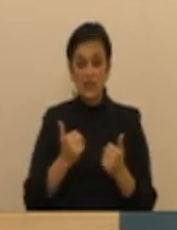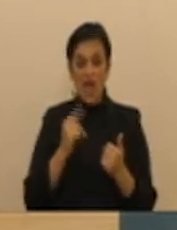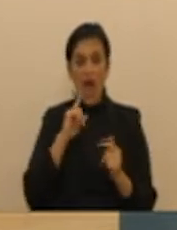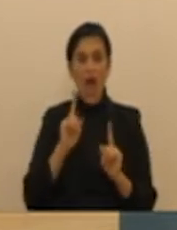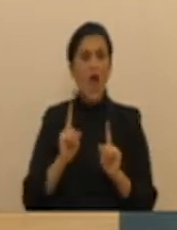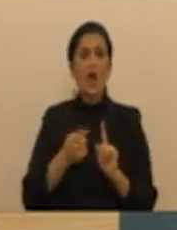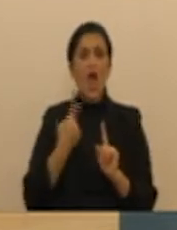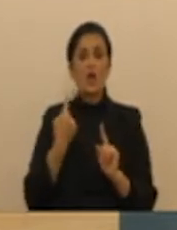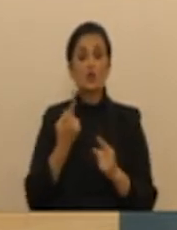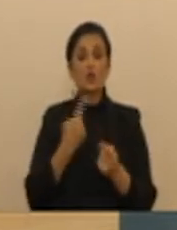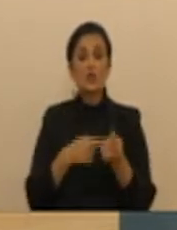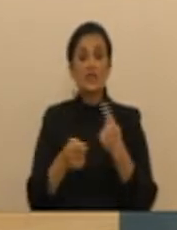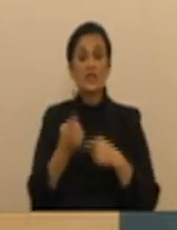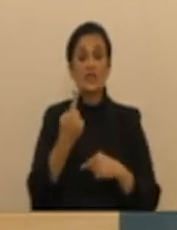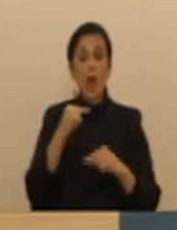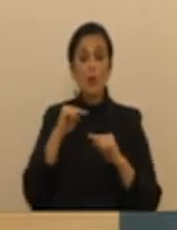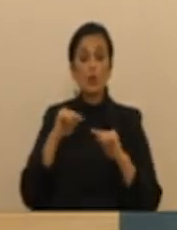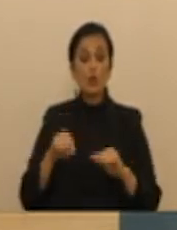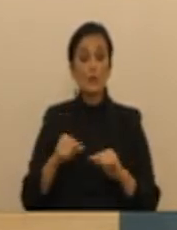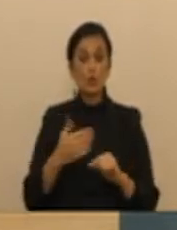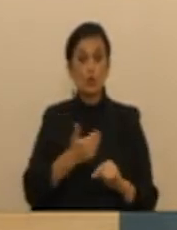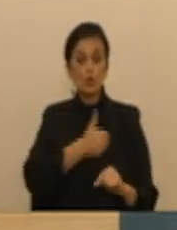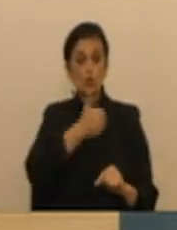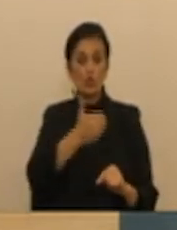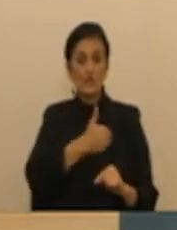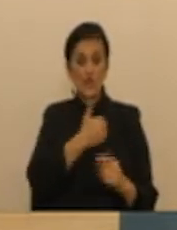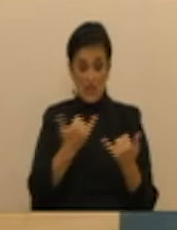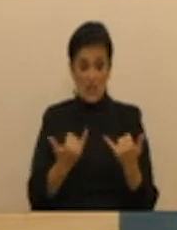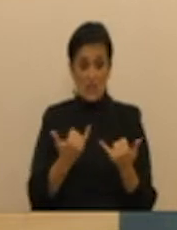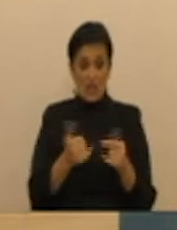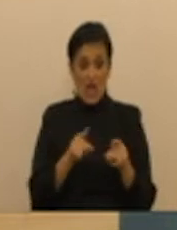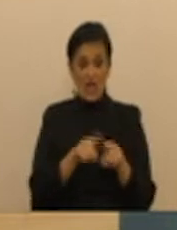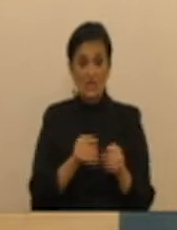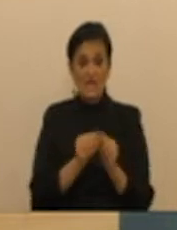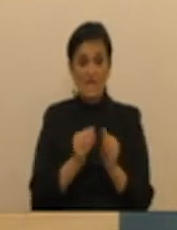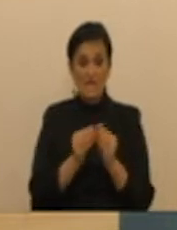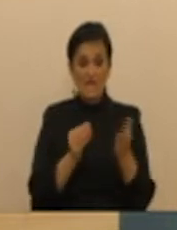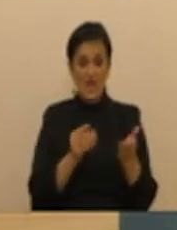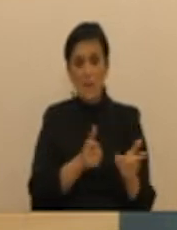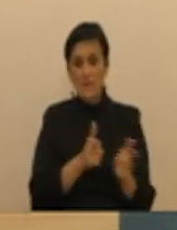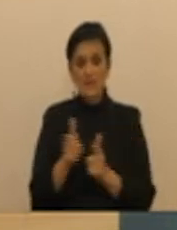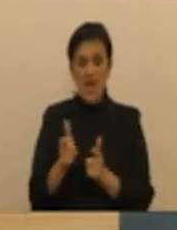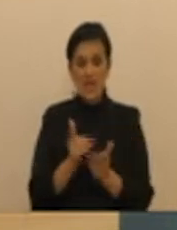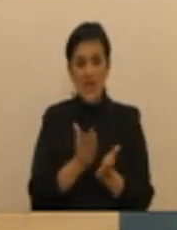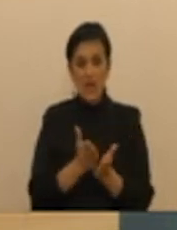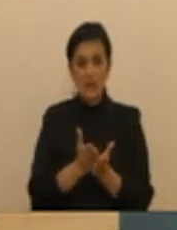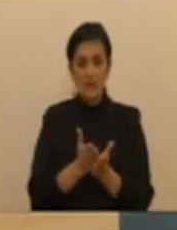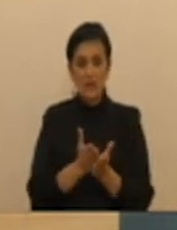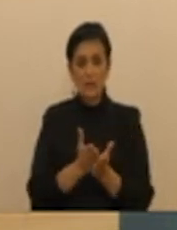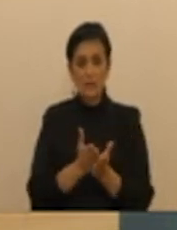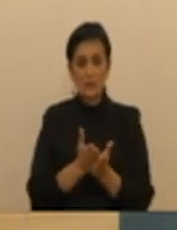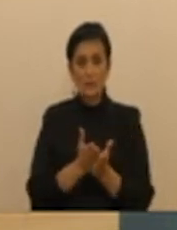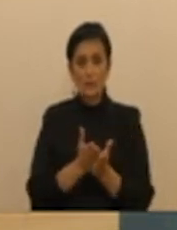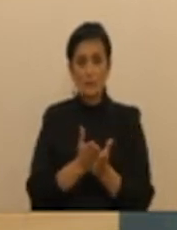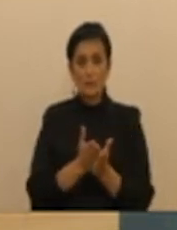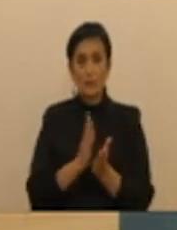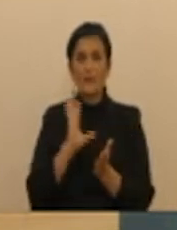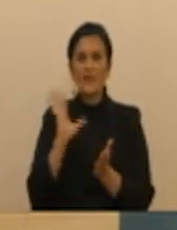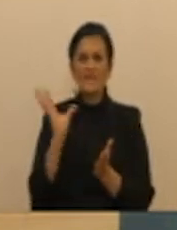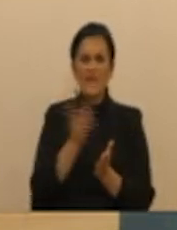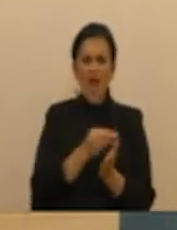ექსკლუზიობის დაბრუნების სურვილით დღესაც ისინი მზად არიან ყველა